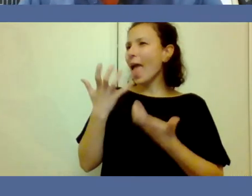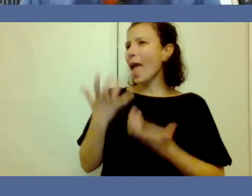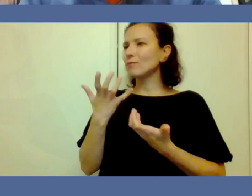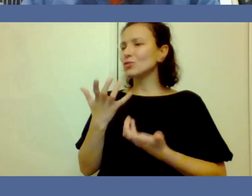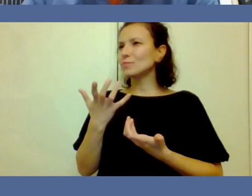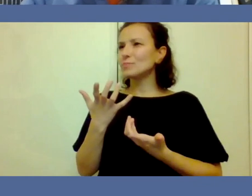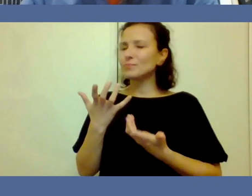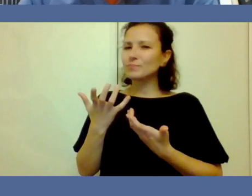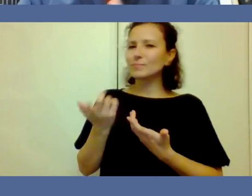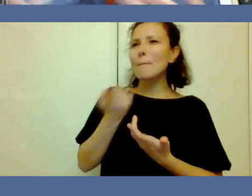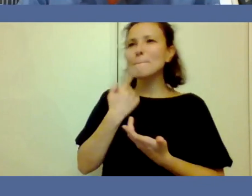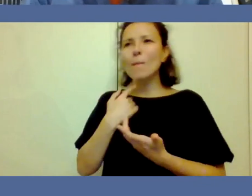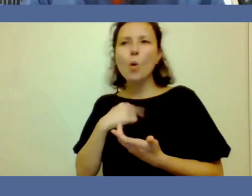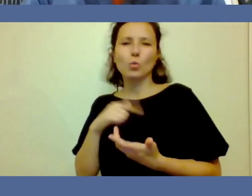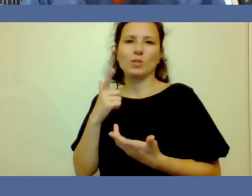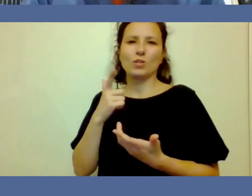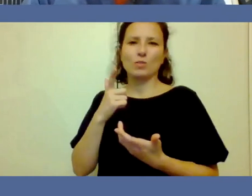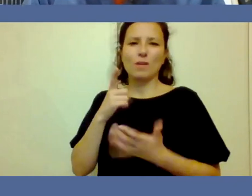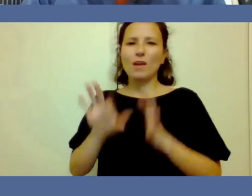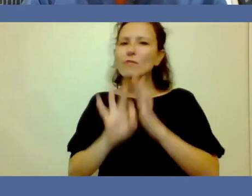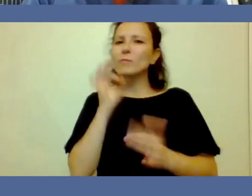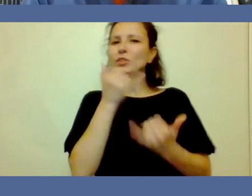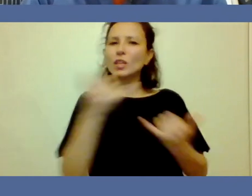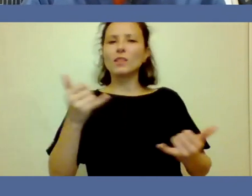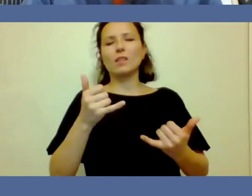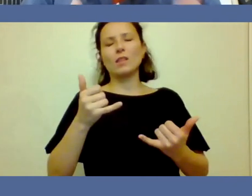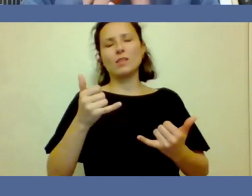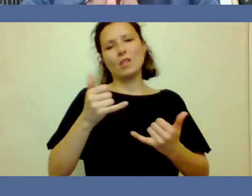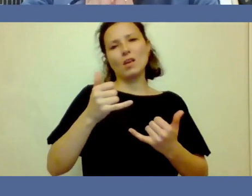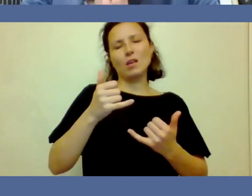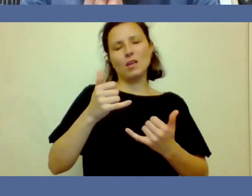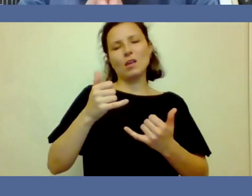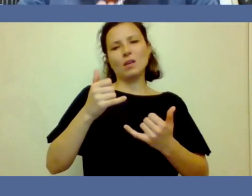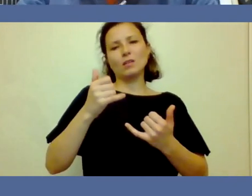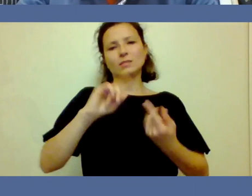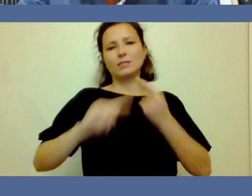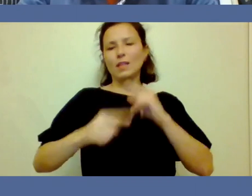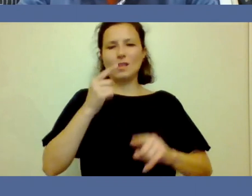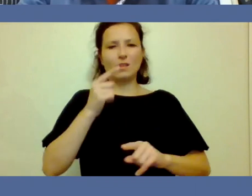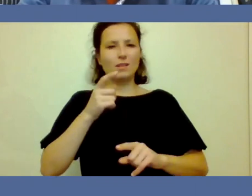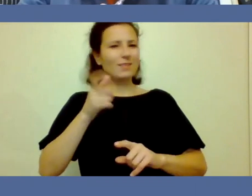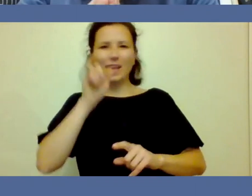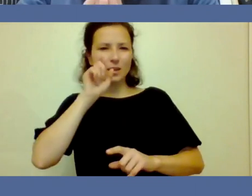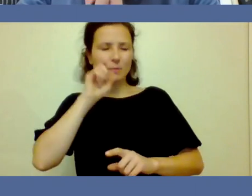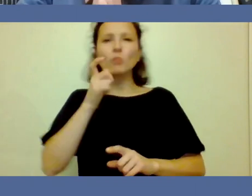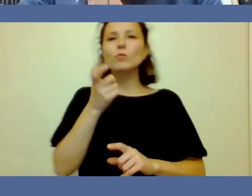żeby wyjść poza kryminał, czy żeby, nie będziemy procentowo mierzyć, ale żeby któraś książka